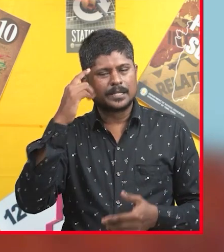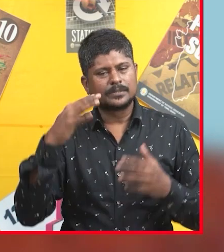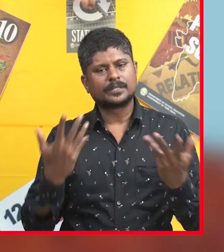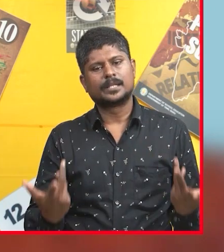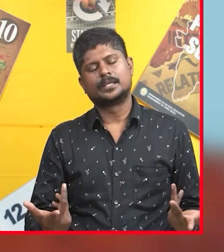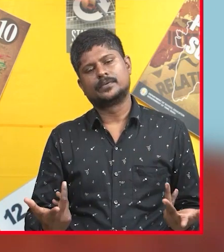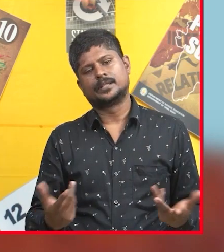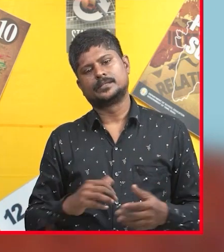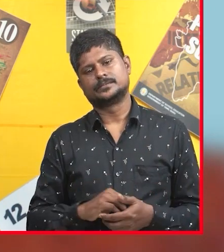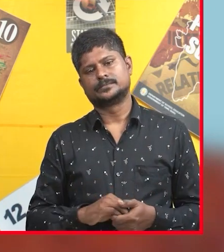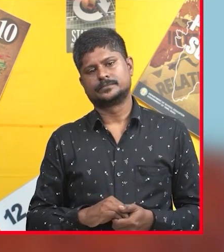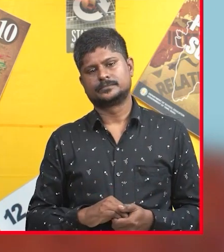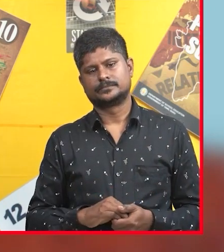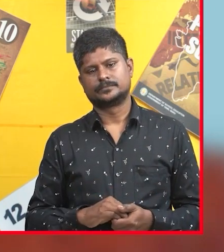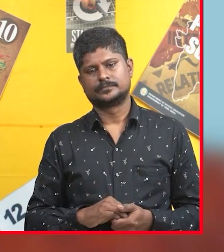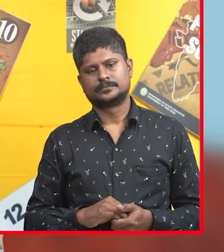அப்படின்னு யோசிக்கும் போது